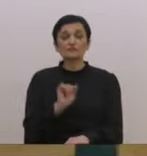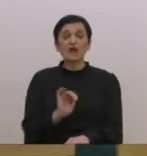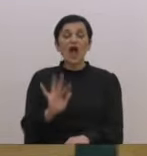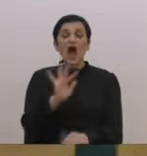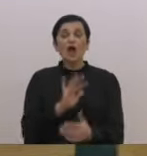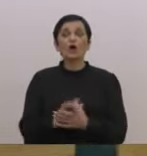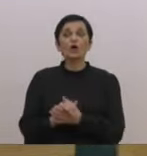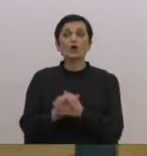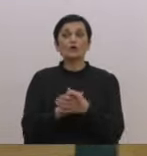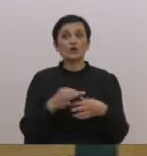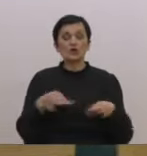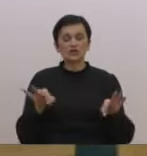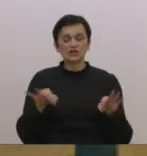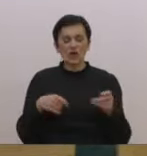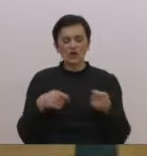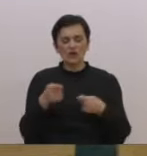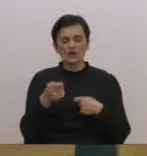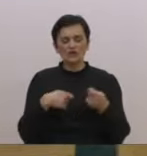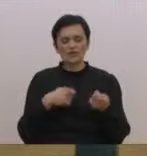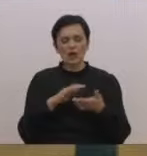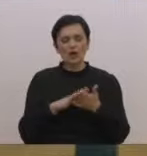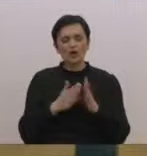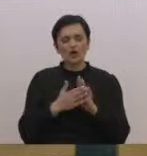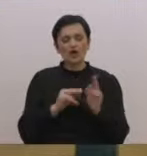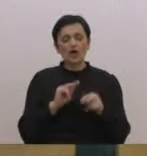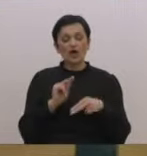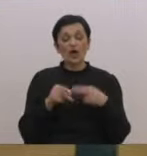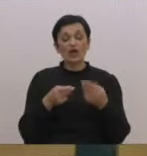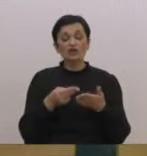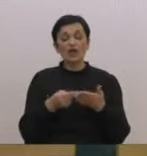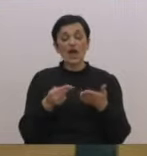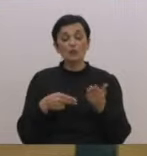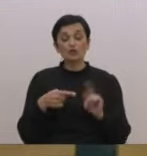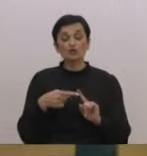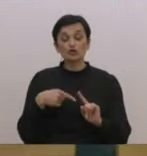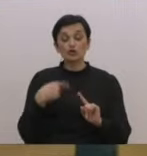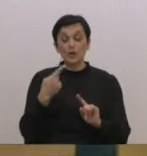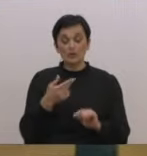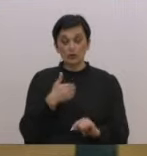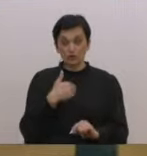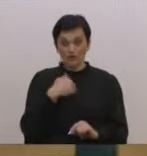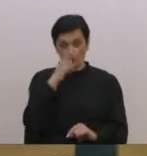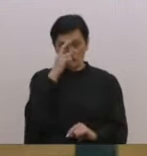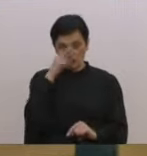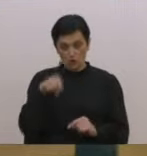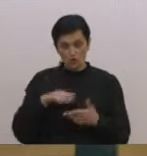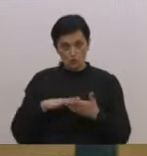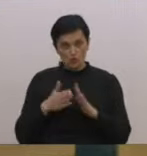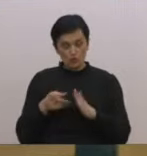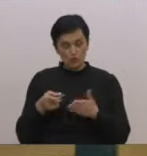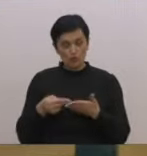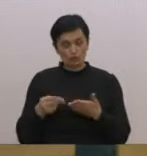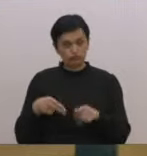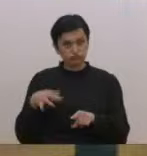ევროკავშირთან თავისუფალი ვაჭრობის ხელშეკრულების ხელმოწერის შემდეგ, რომელსაც ჩვენი ხელისუფლების პირობებში მოეწერა